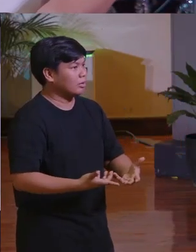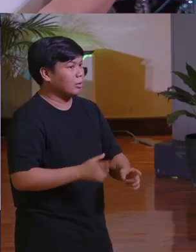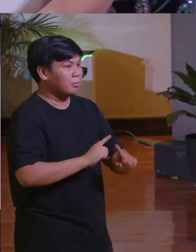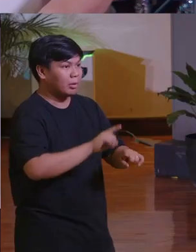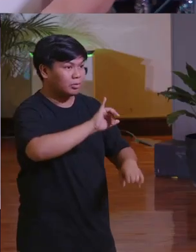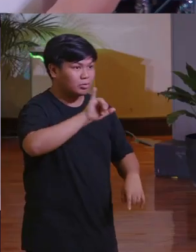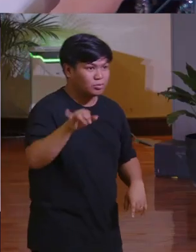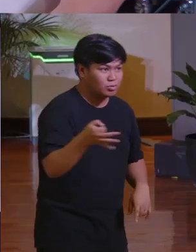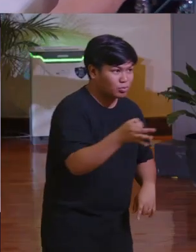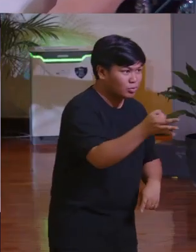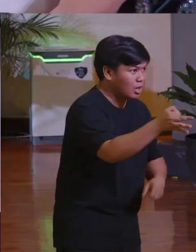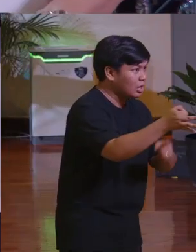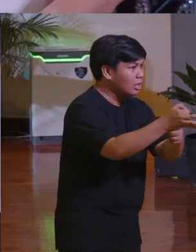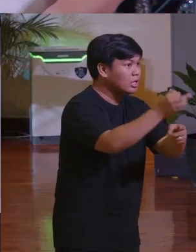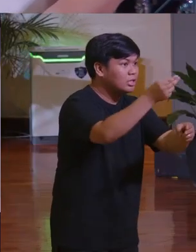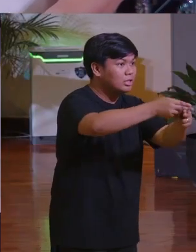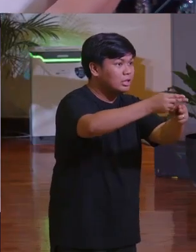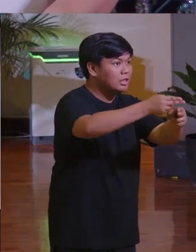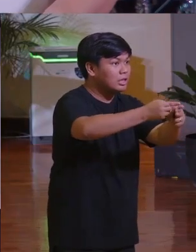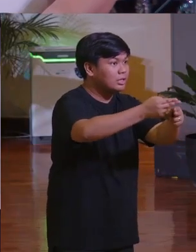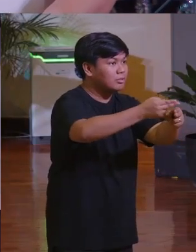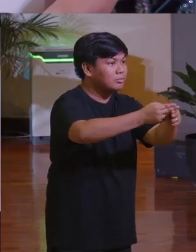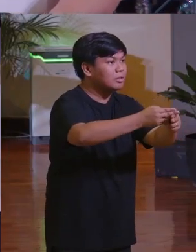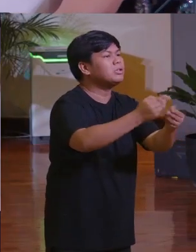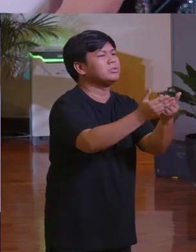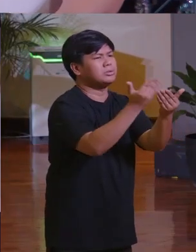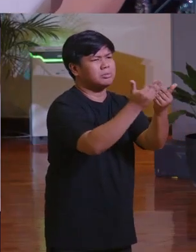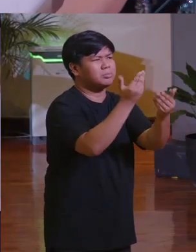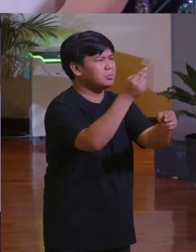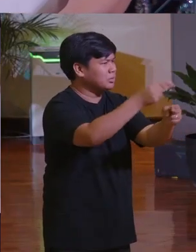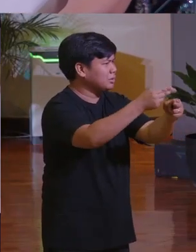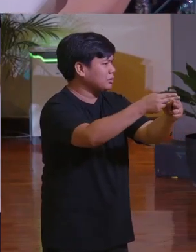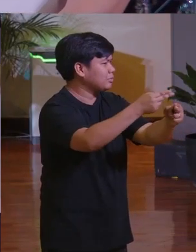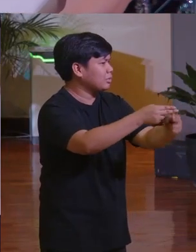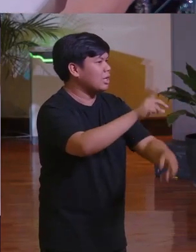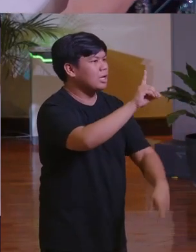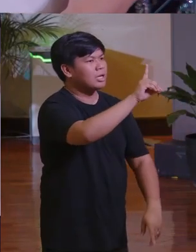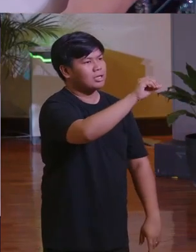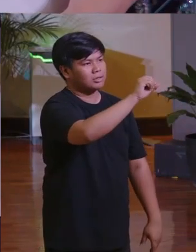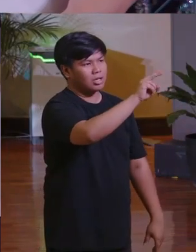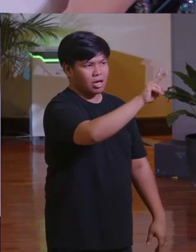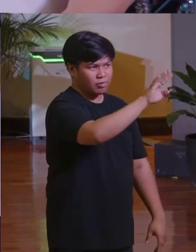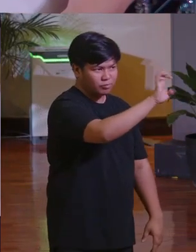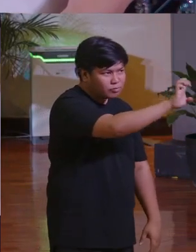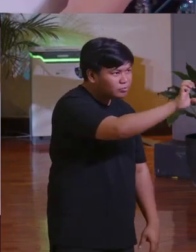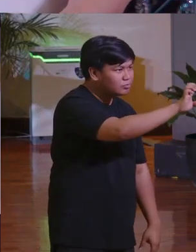si Jonah po, pinangalanan siya ng simple lang. Dove.